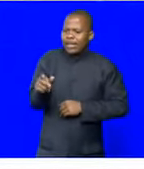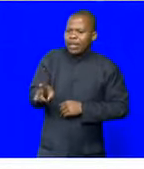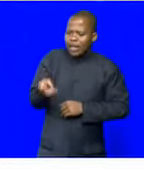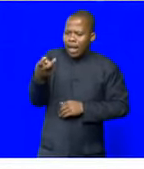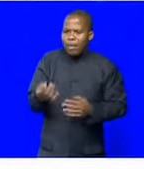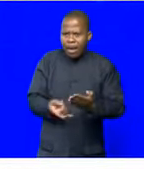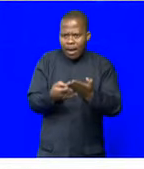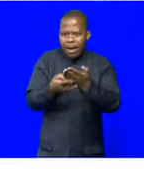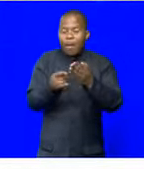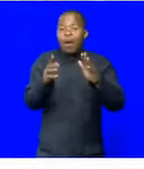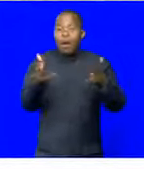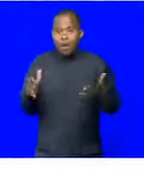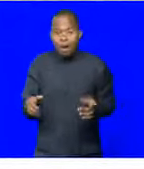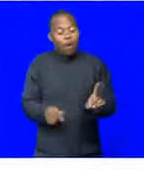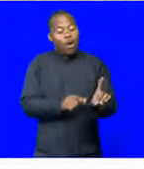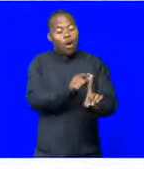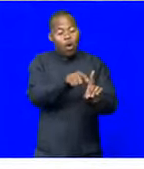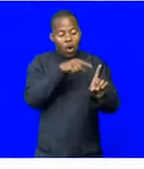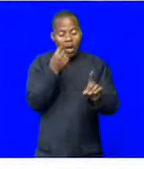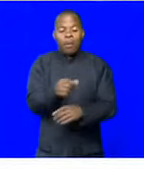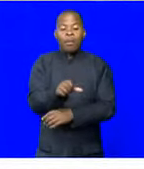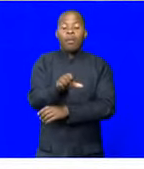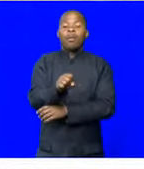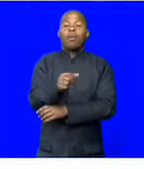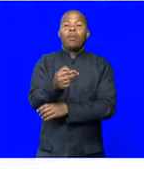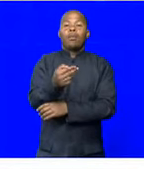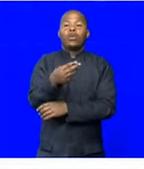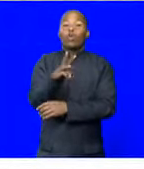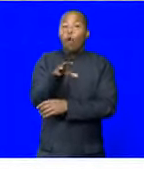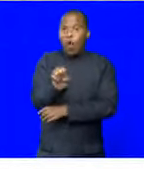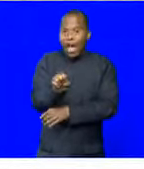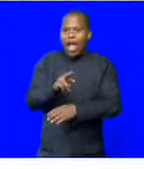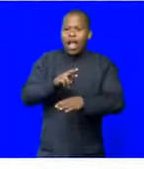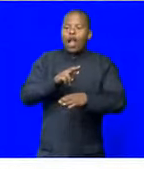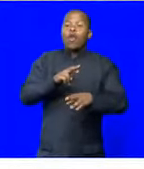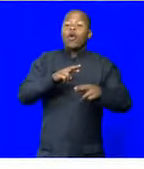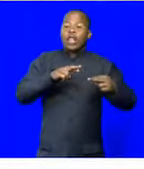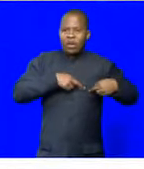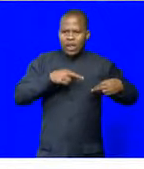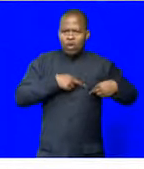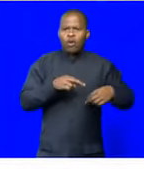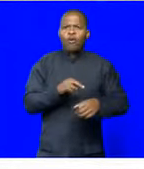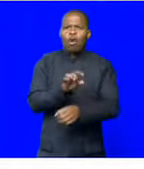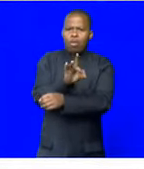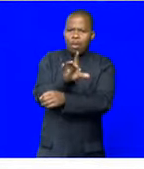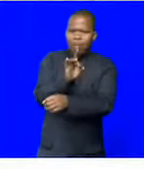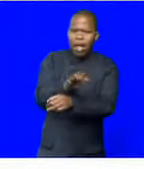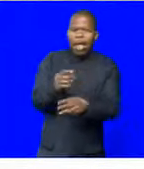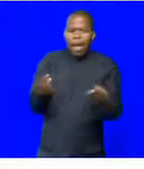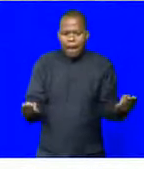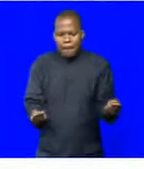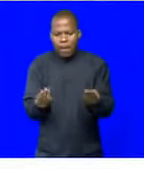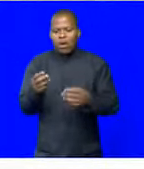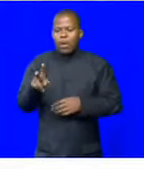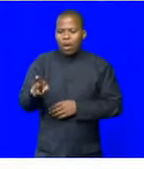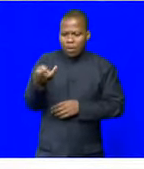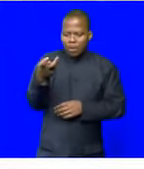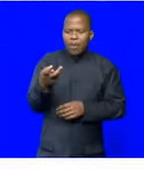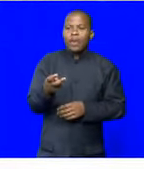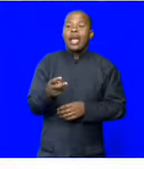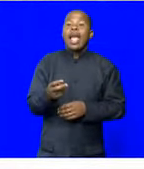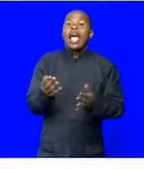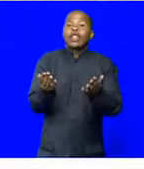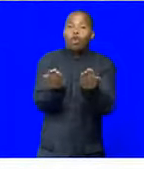Ngakusho kwatshengisile Shongwe loluleka labahlukubethekile bafundi labanyenti etikolweni bakhombisa